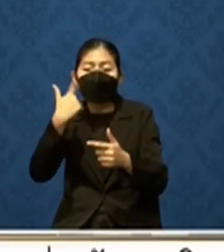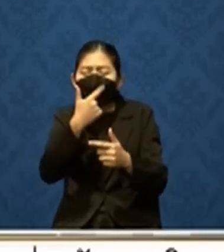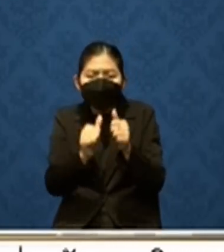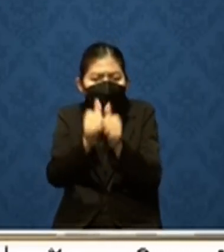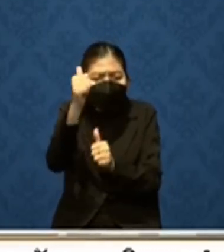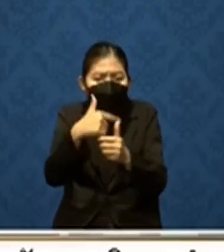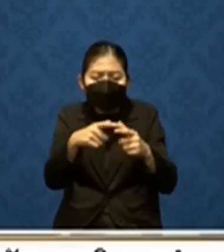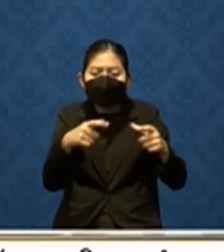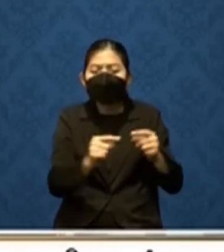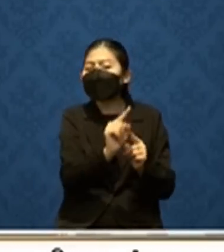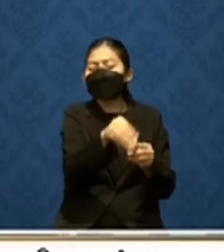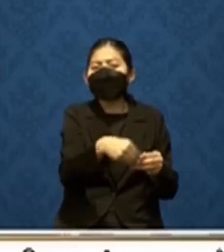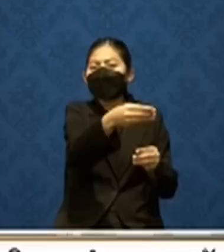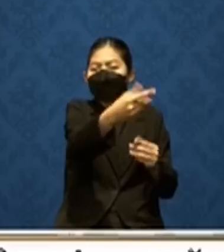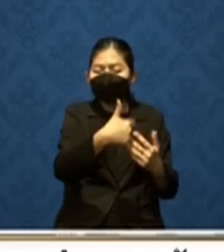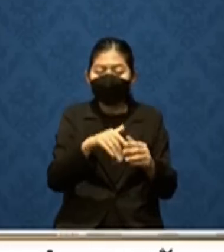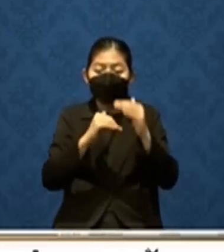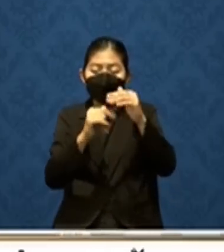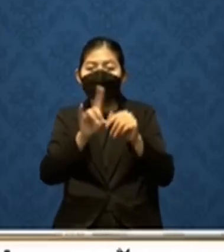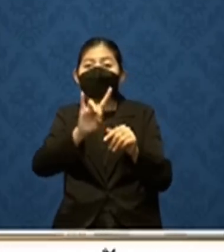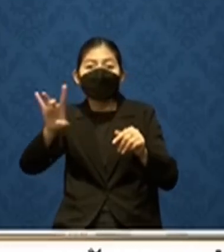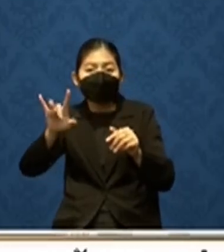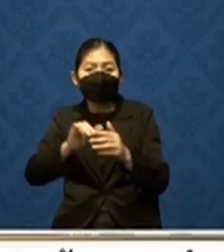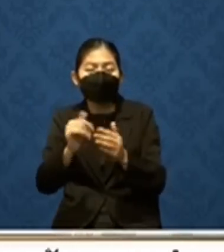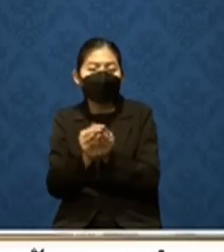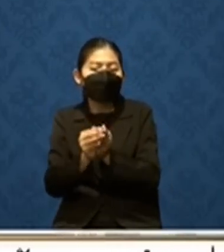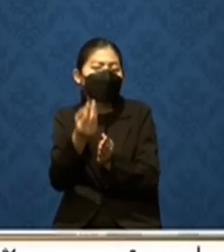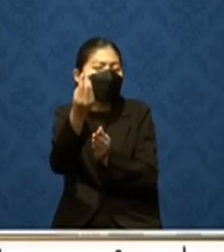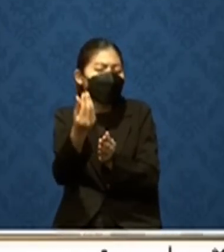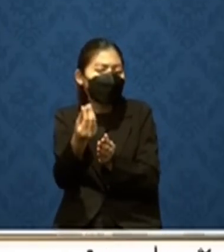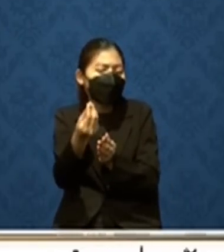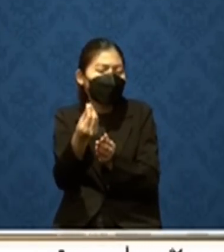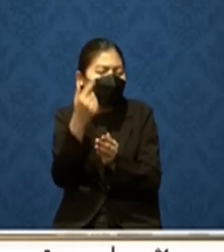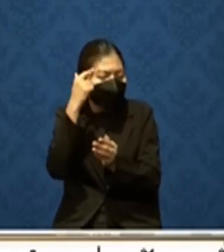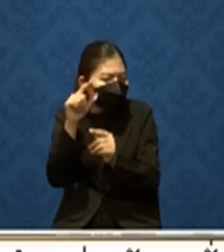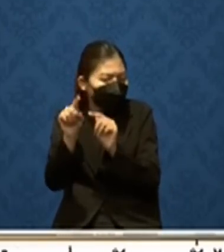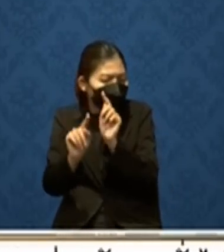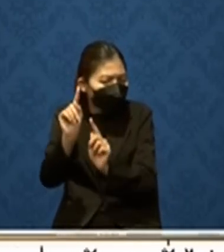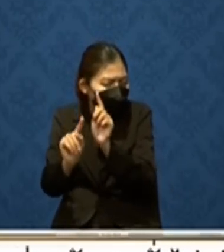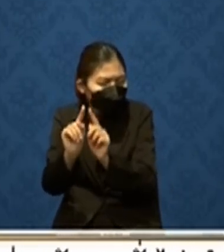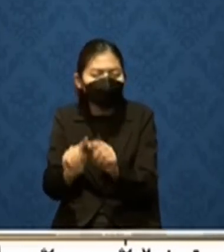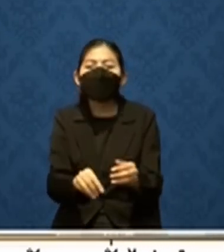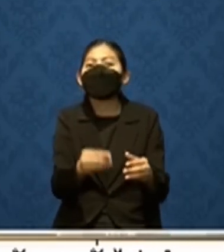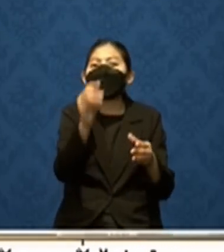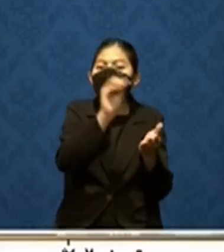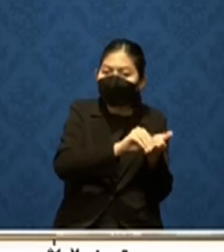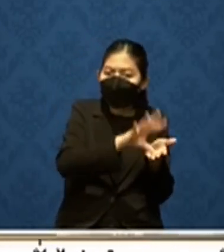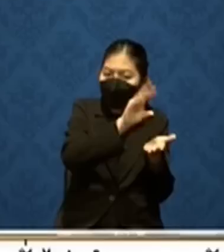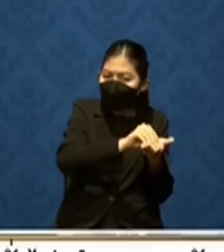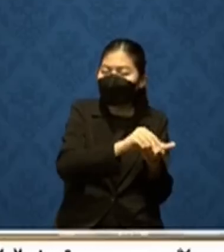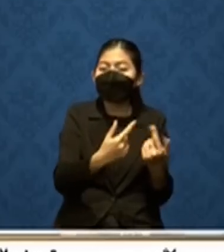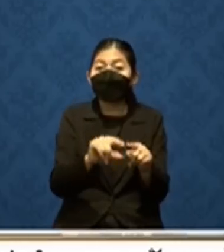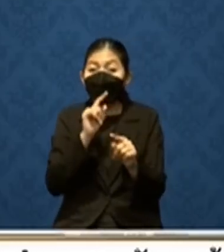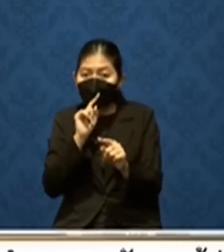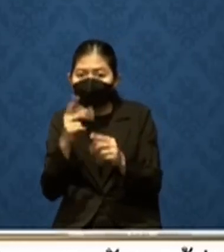มันชื่อชื่อกำหนดให้ 100ให้ได้ใครได้คะแนนเท่าไหร่ก็คำนวณสัดส่วนลงไปแต่ท่านเองนะ